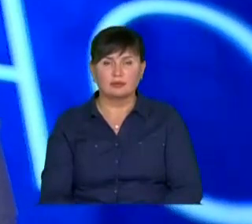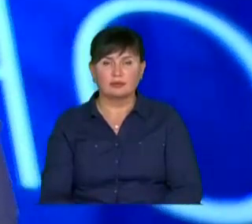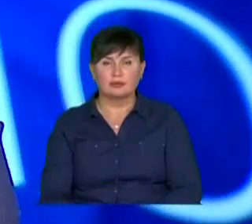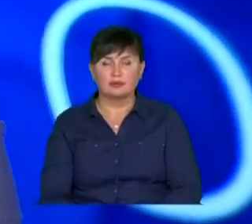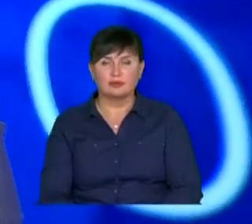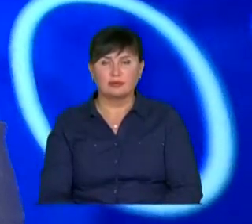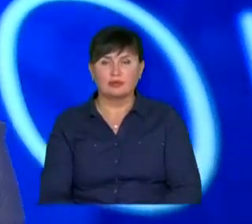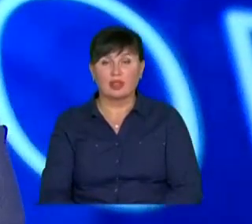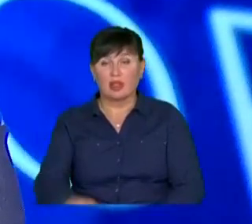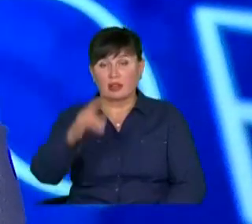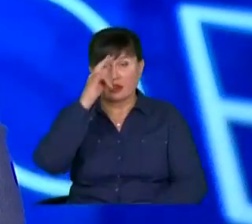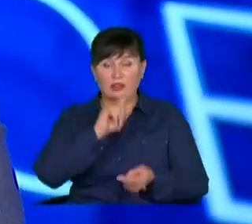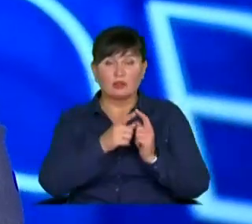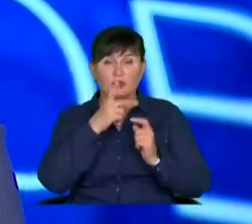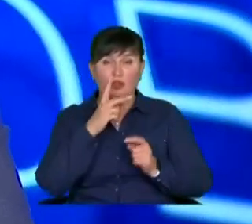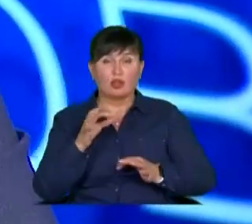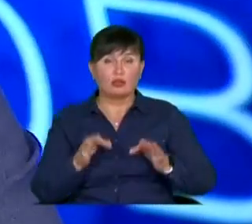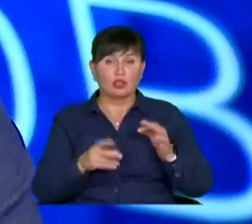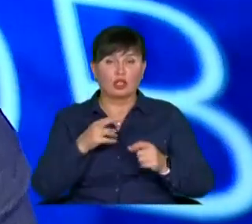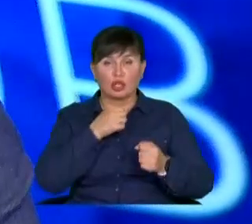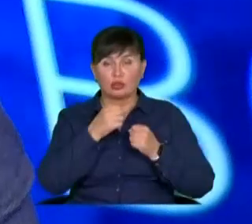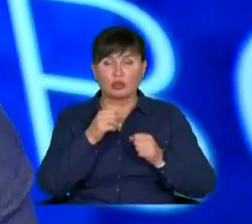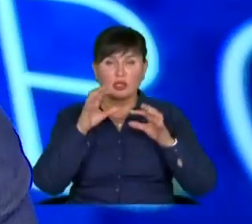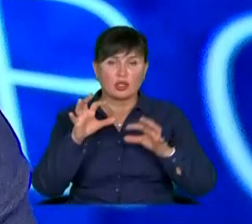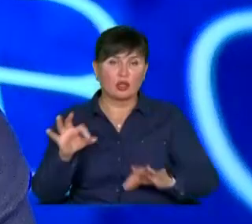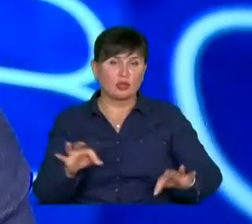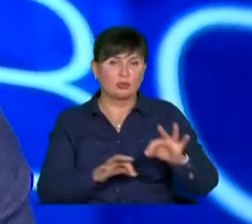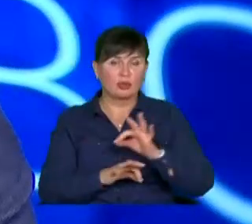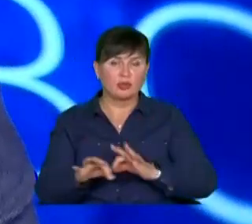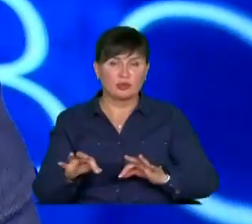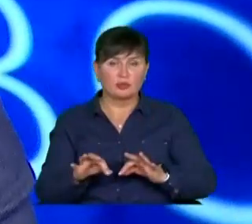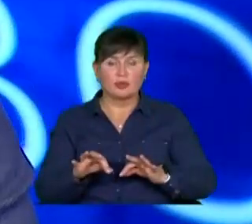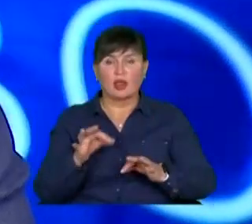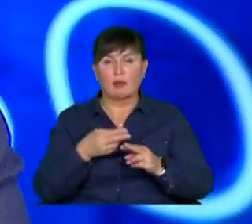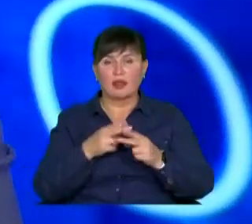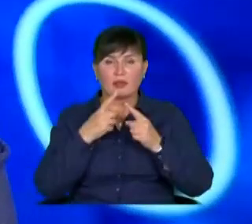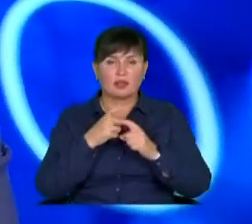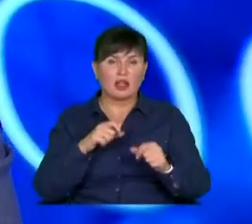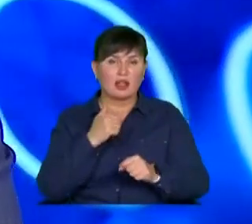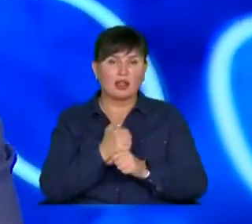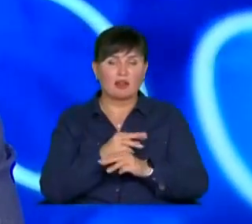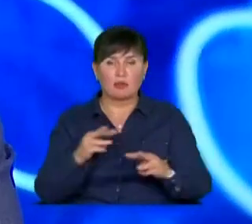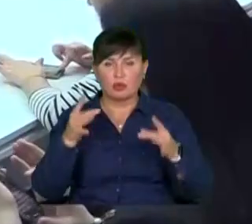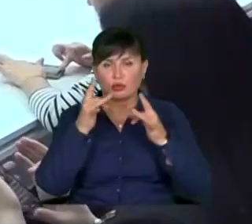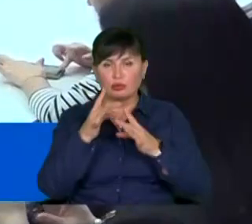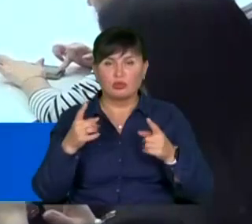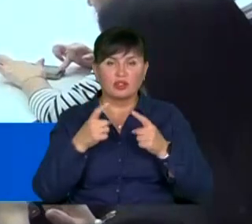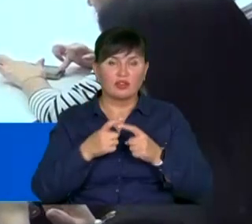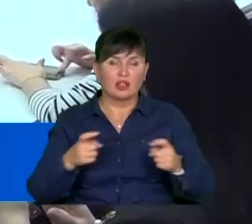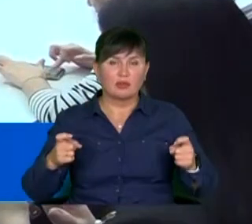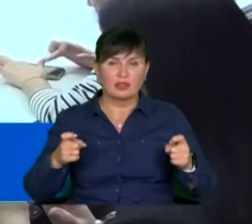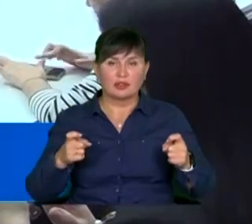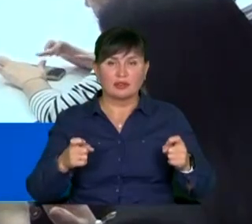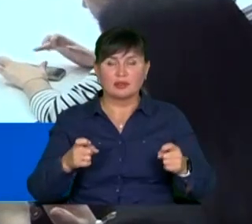В Казахстане пересмотрят все нормы для журналистов в законопроекте о масс-медиа. Об этом заявила глава Минкультуры и информации Айда